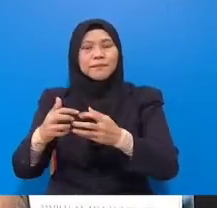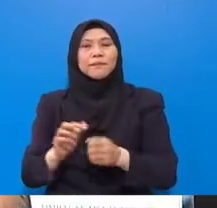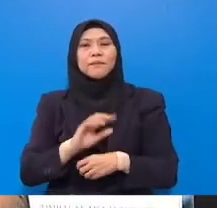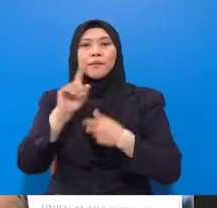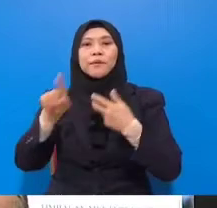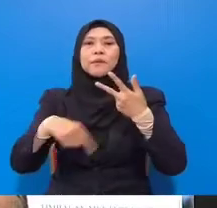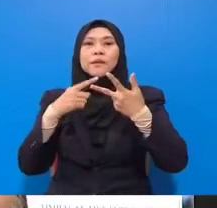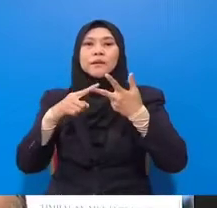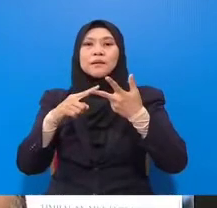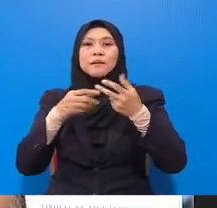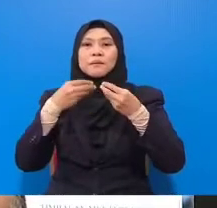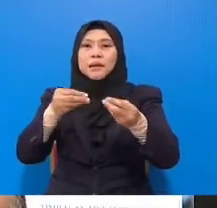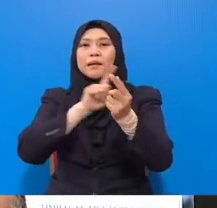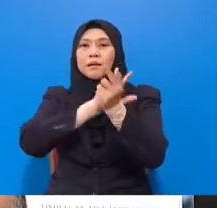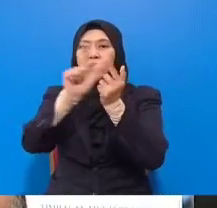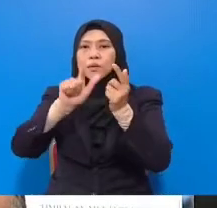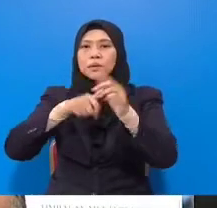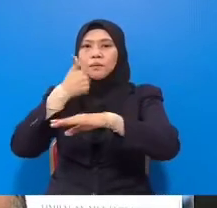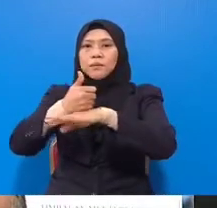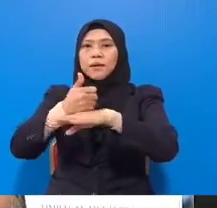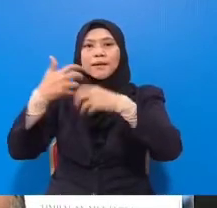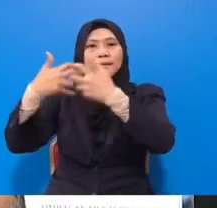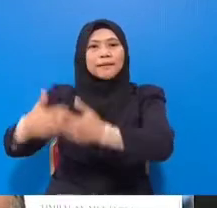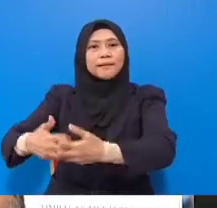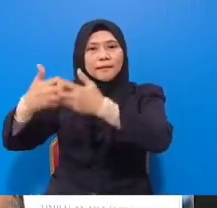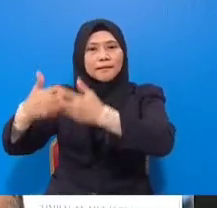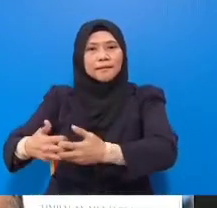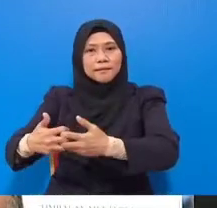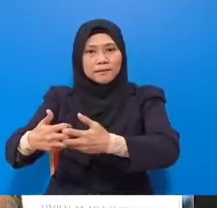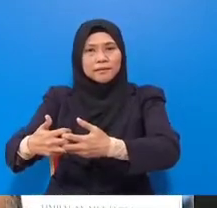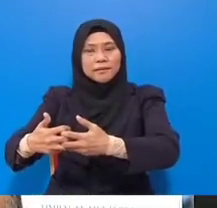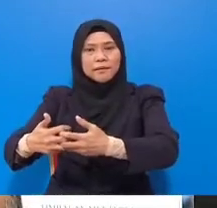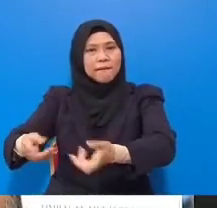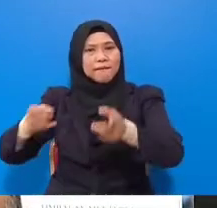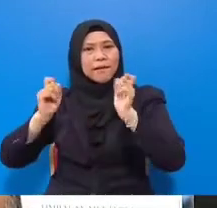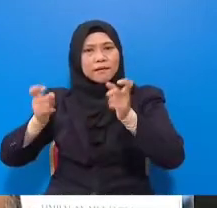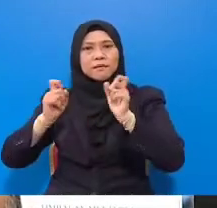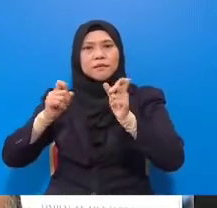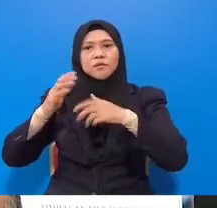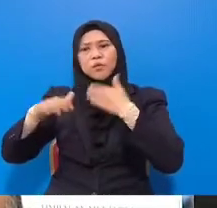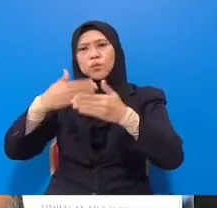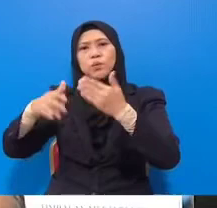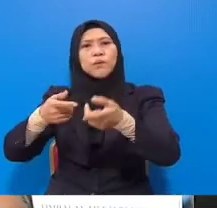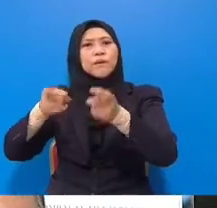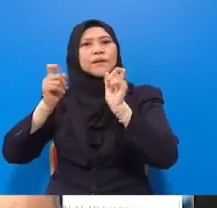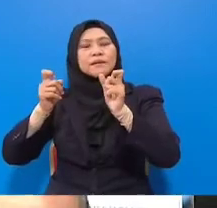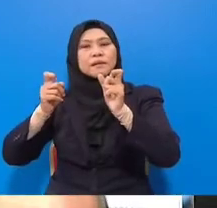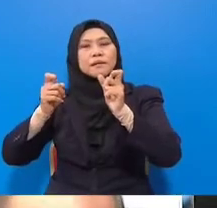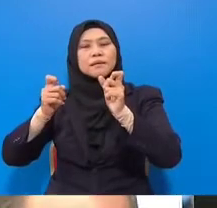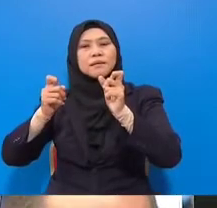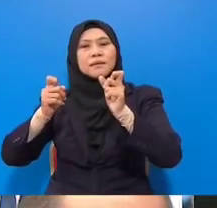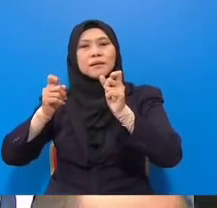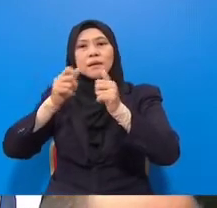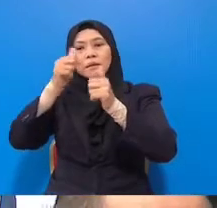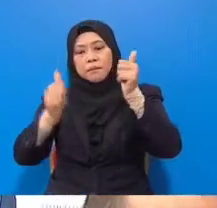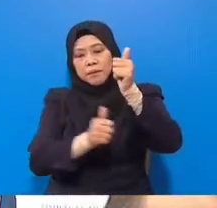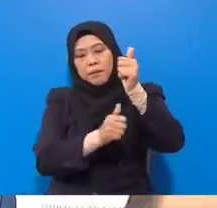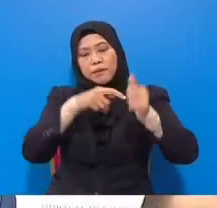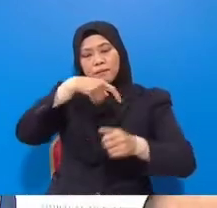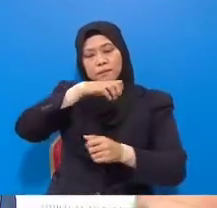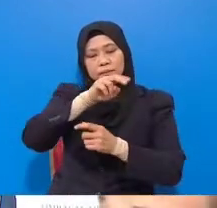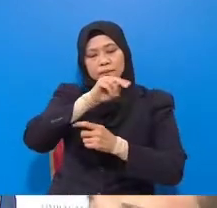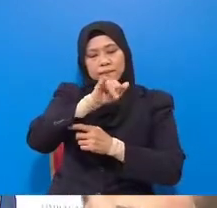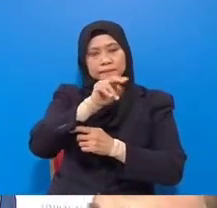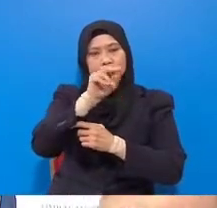untuk memberi kelulusan penumbuhan kilang dengan kadar lebih cepat dengan Qadha segera dibawa penjana